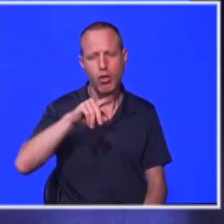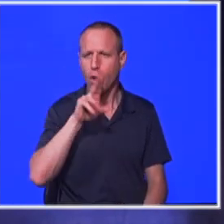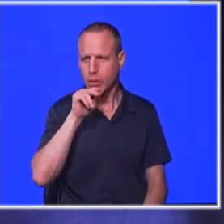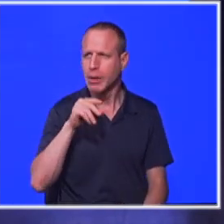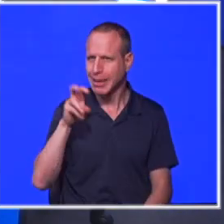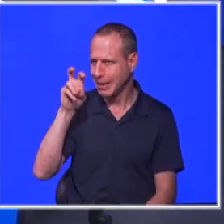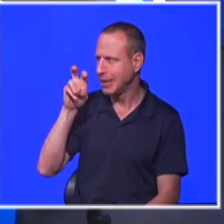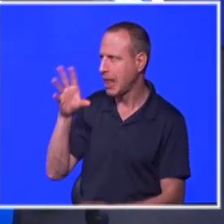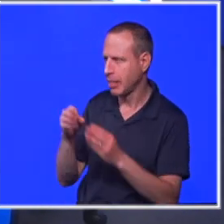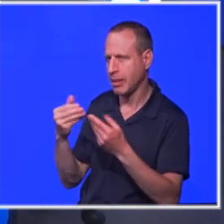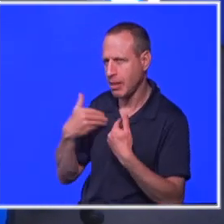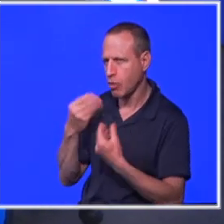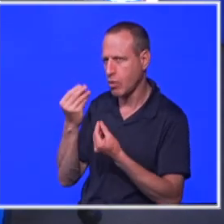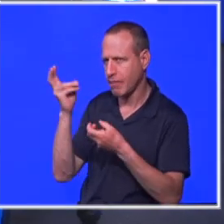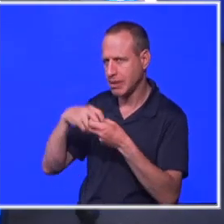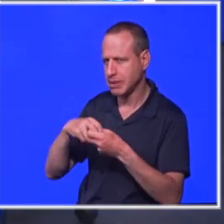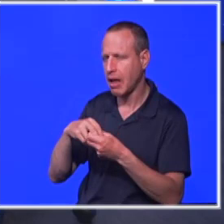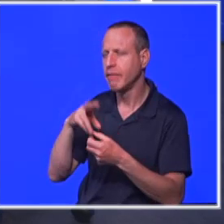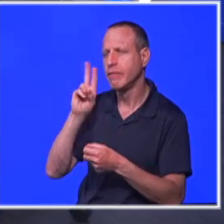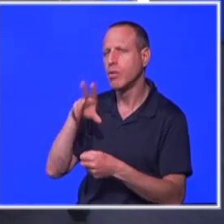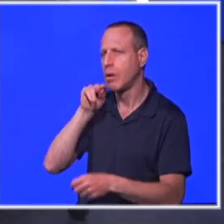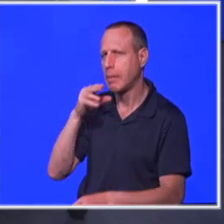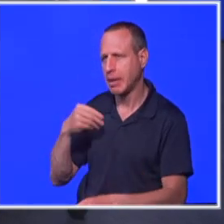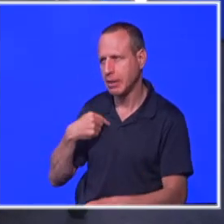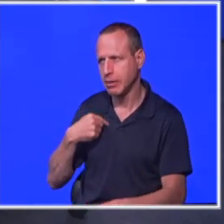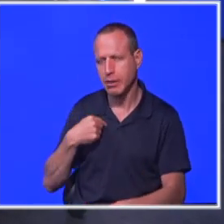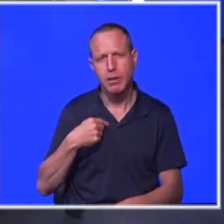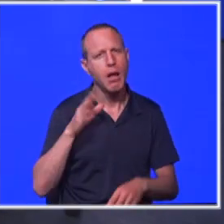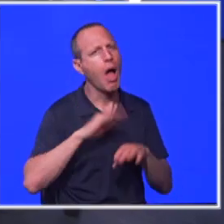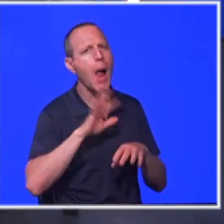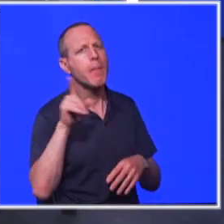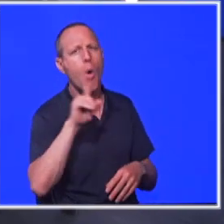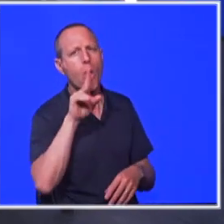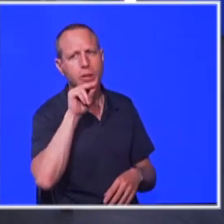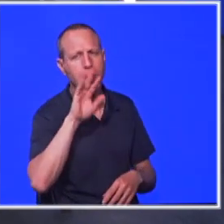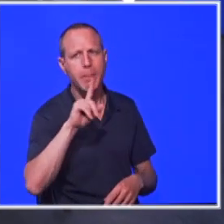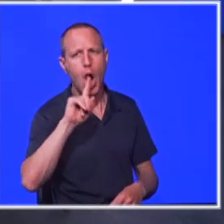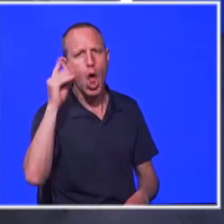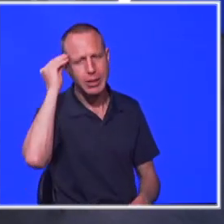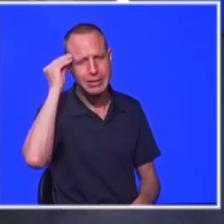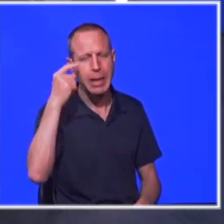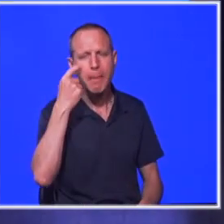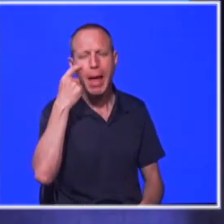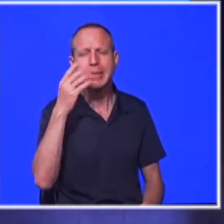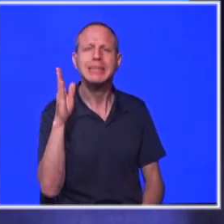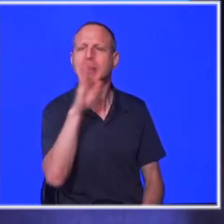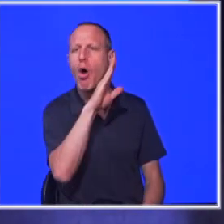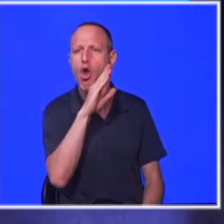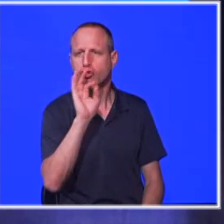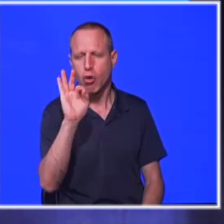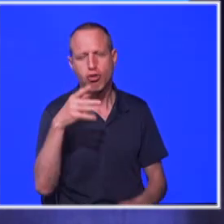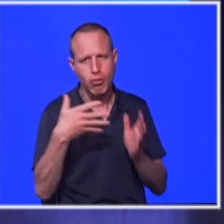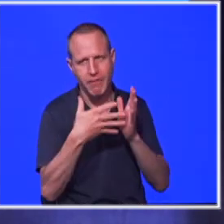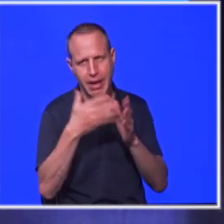תכף, עידן איתנו, תכף יצטרף, מצוין. אתה יכול לדבר איתי. על מה הוא לא דיבר? מה הוא לא הזכיר עידן בעין השמאלית שלו? שכשמבקר